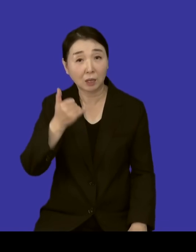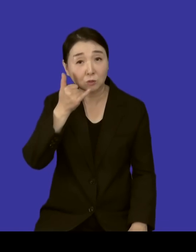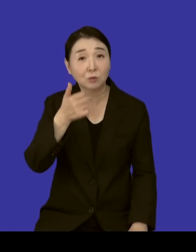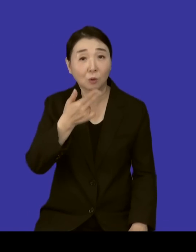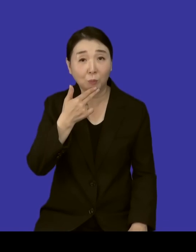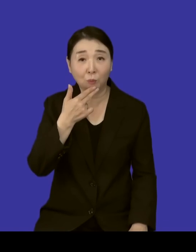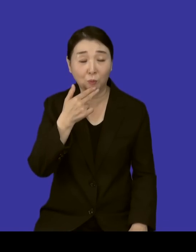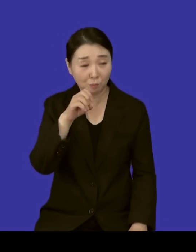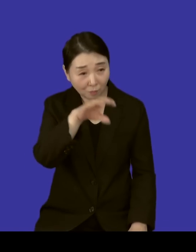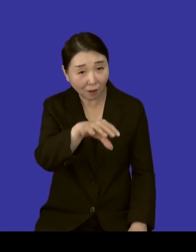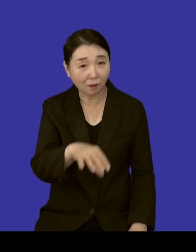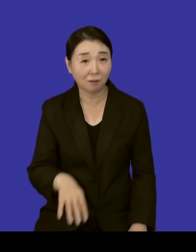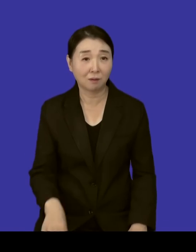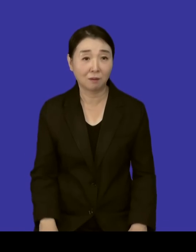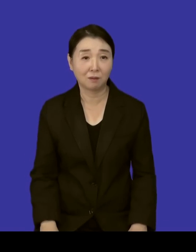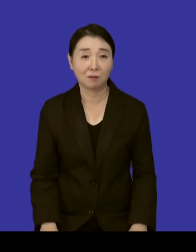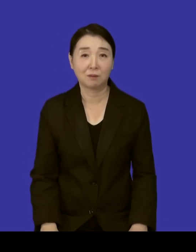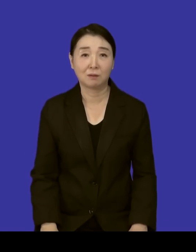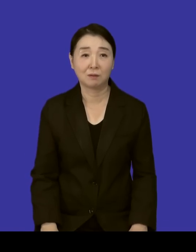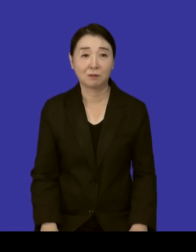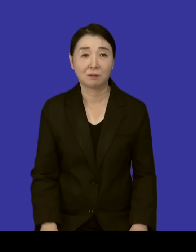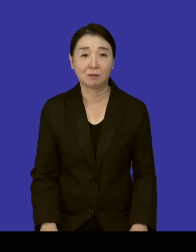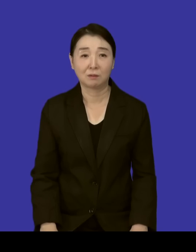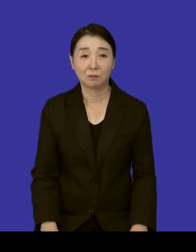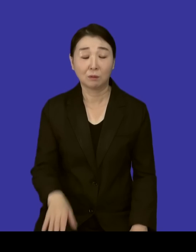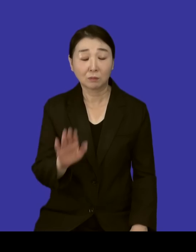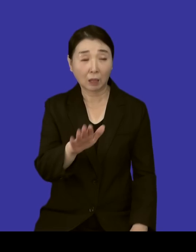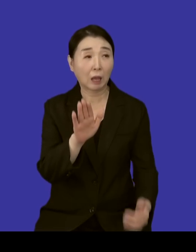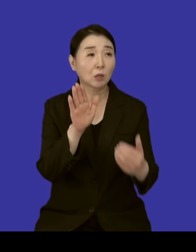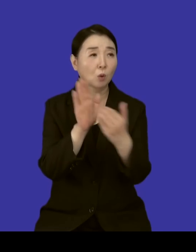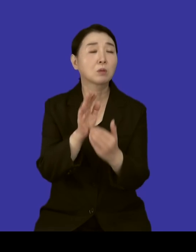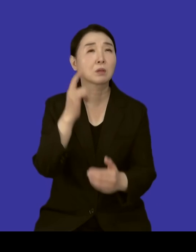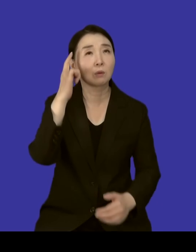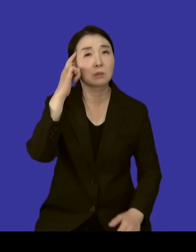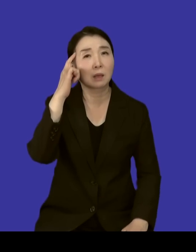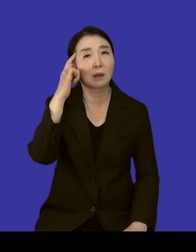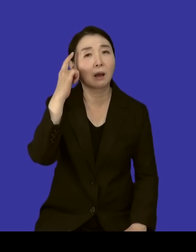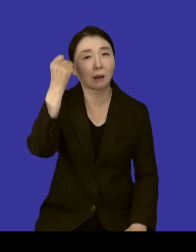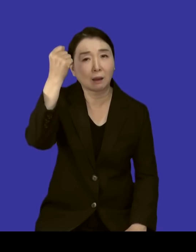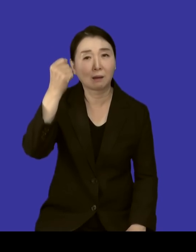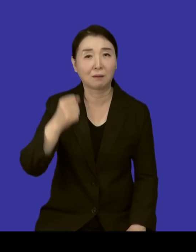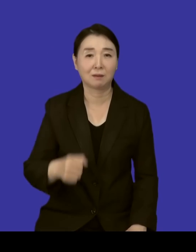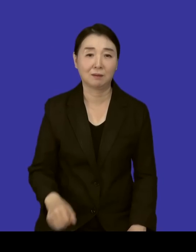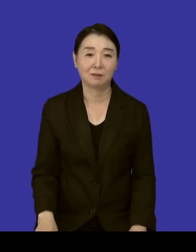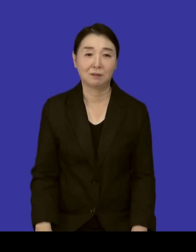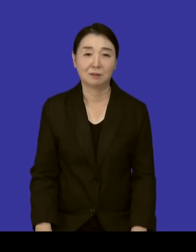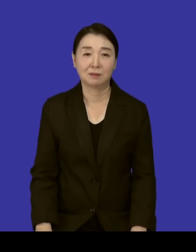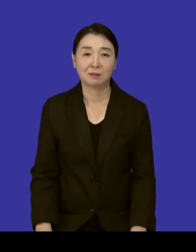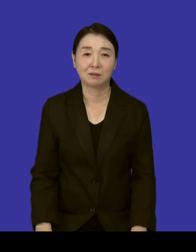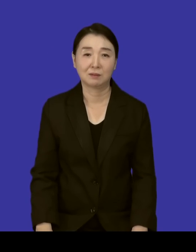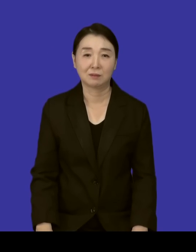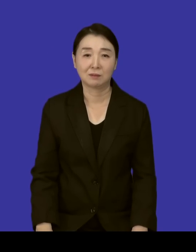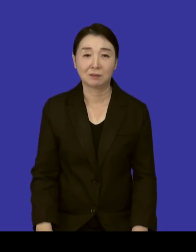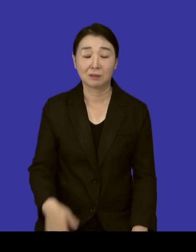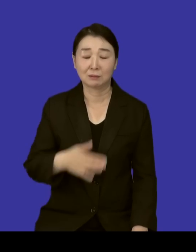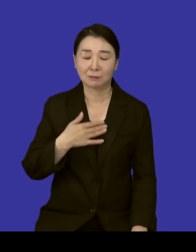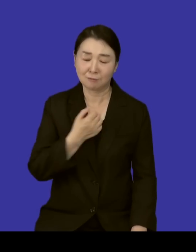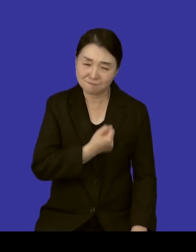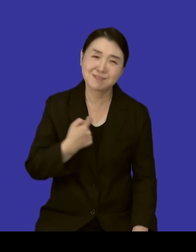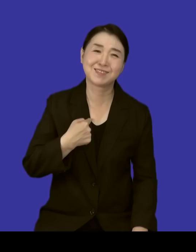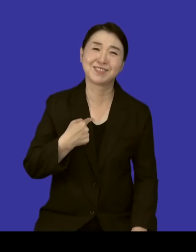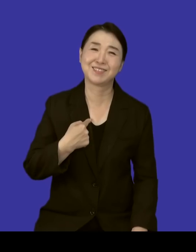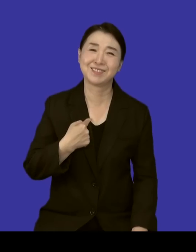없다고. 네. 예. 거절한 줄 알았구나. 전화가 없다고 그러면 다 거절하는 줄 알고. 진짜 없는데. 그게 지금까지 너무